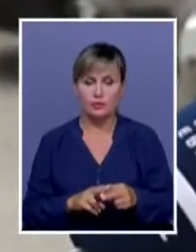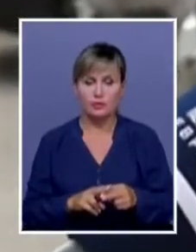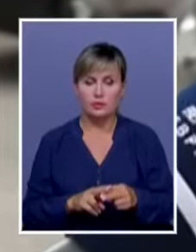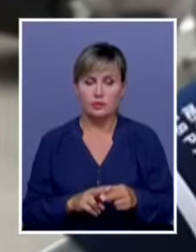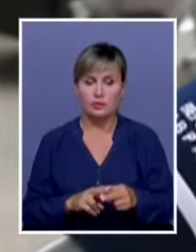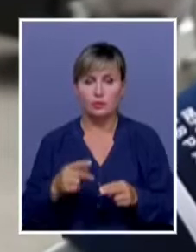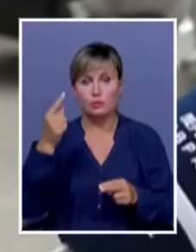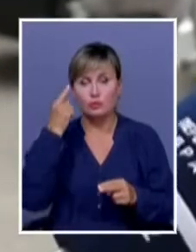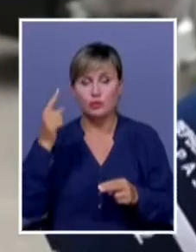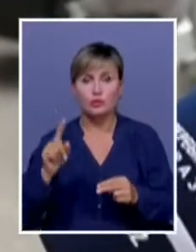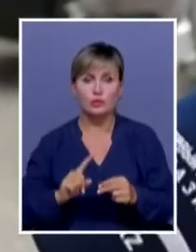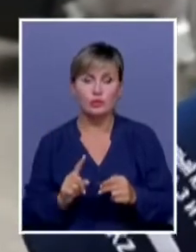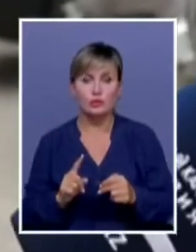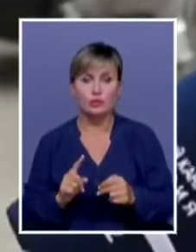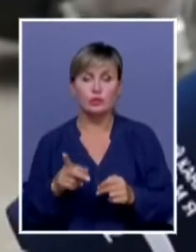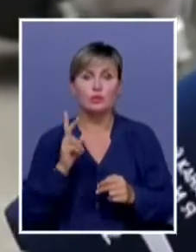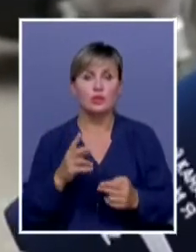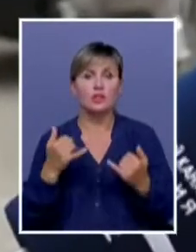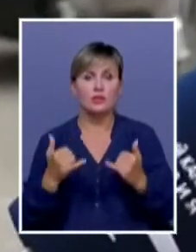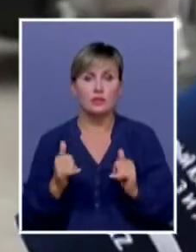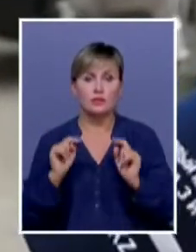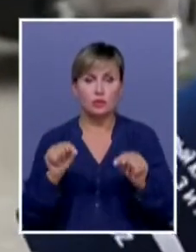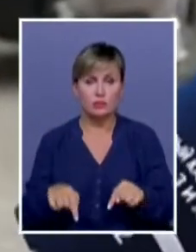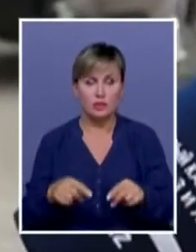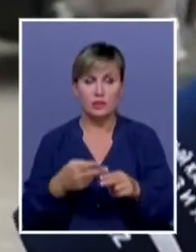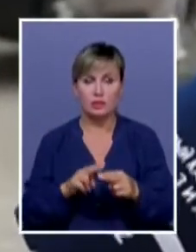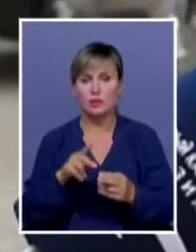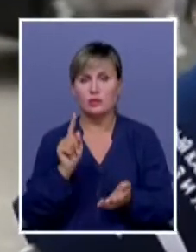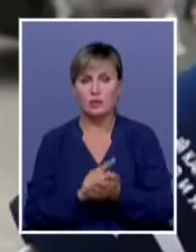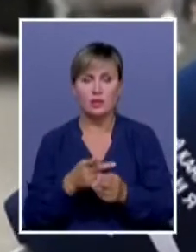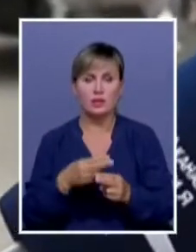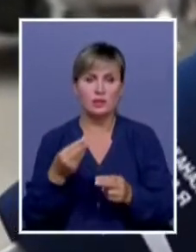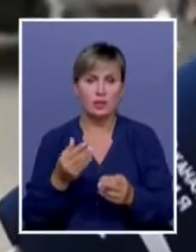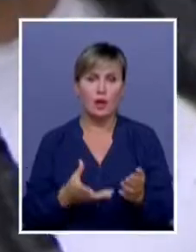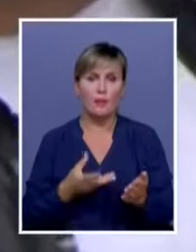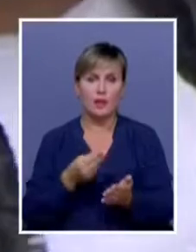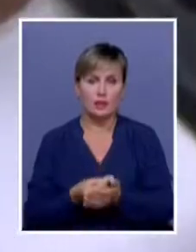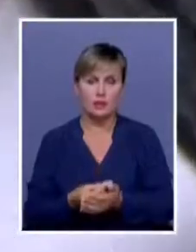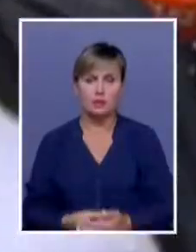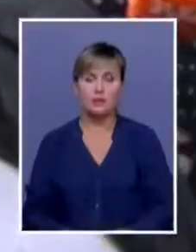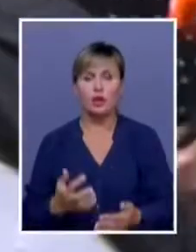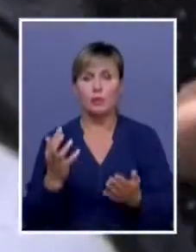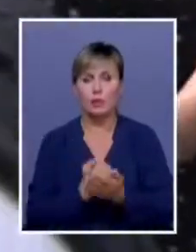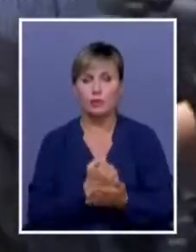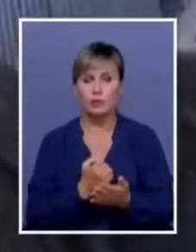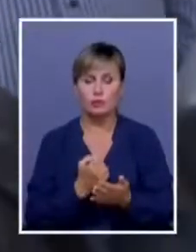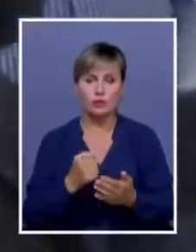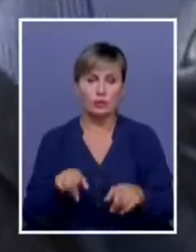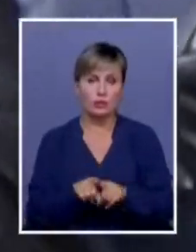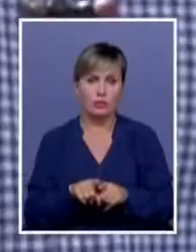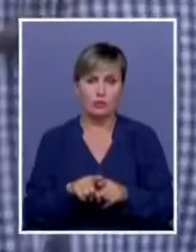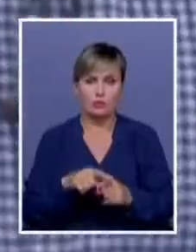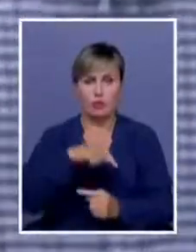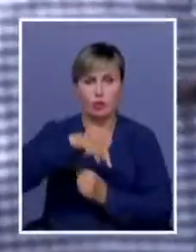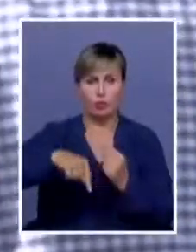считают, что те, кто сейчас вступает в это ЖСК, должны эти деньги тоже оплатить. Получается замкнутый круг, в котором